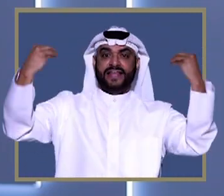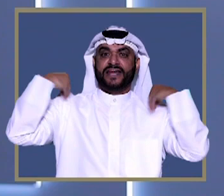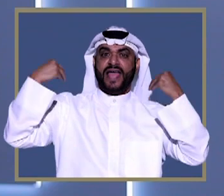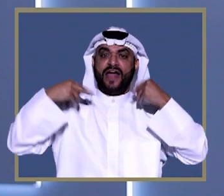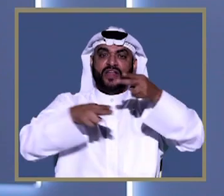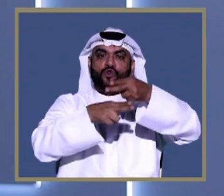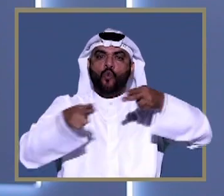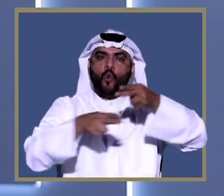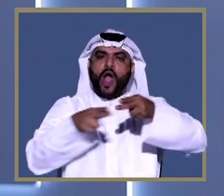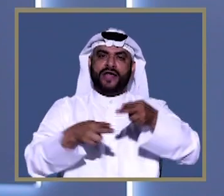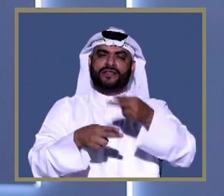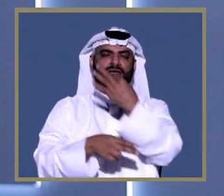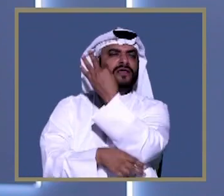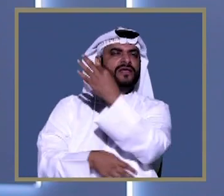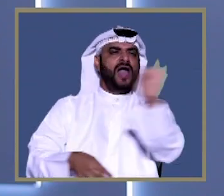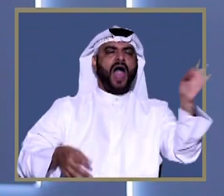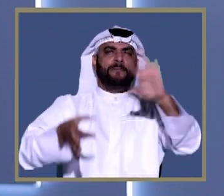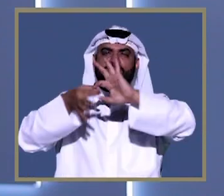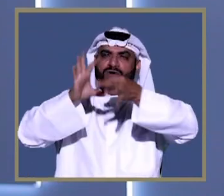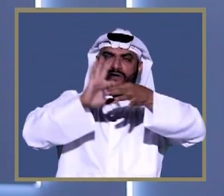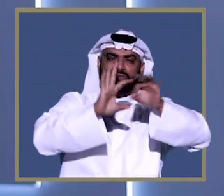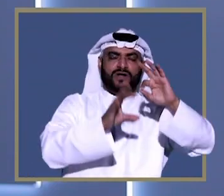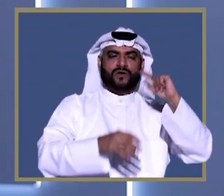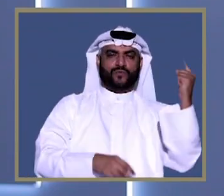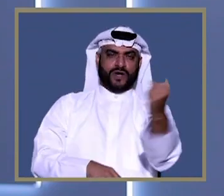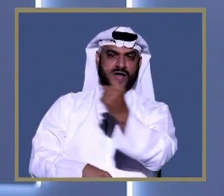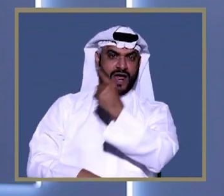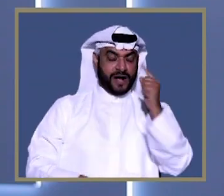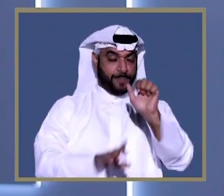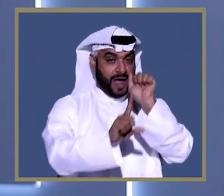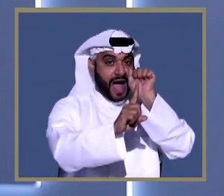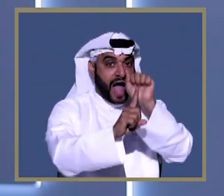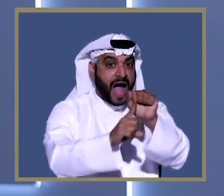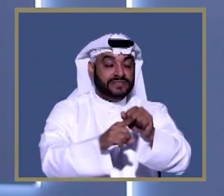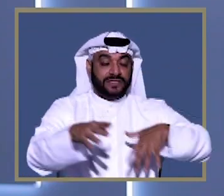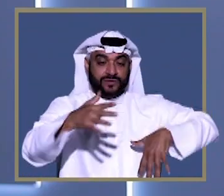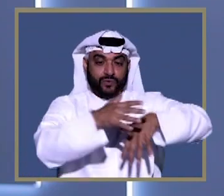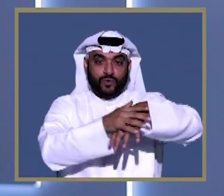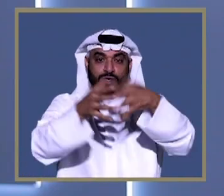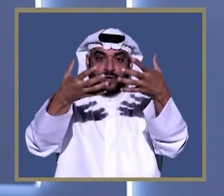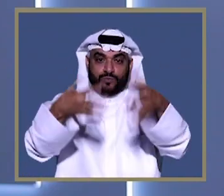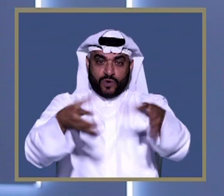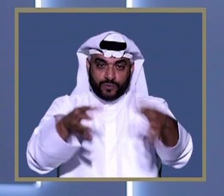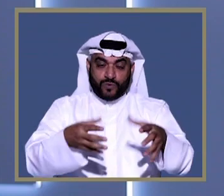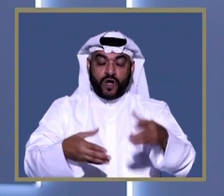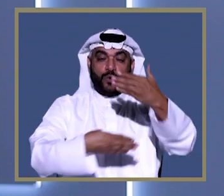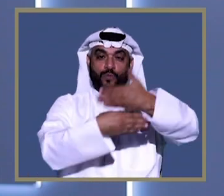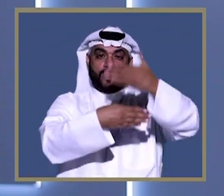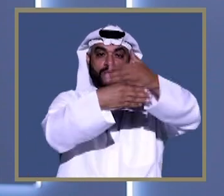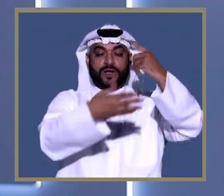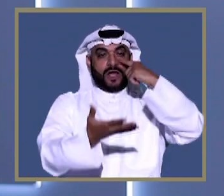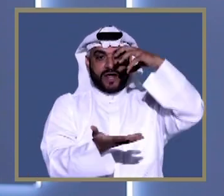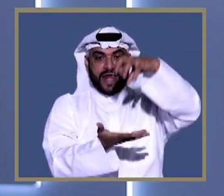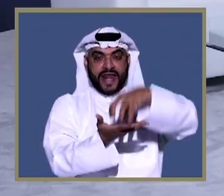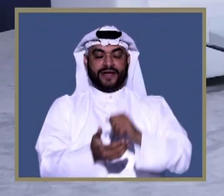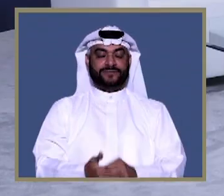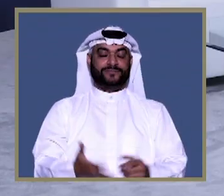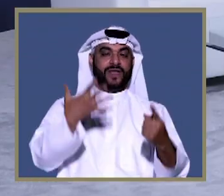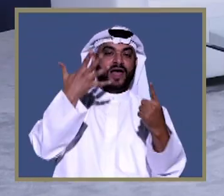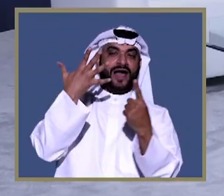ترتيب الأخير في جميع النتائج الرياضية، خصوصا كرة القدم والمنشآت